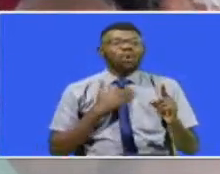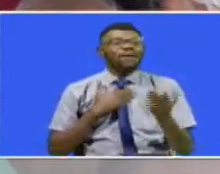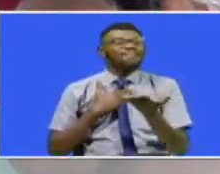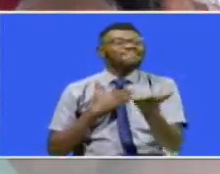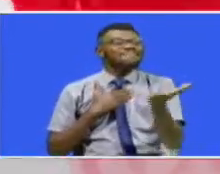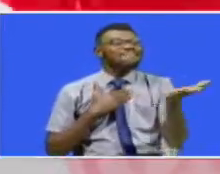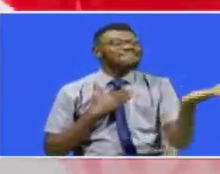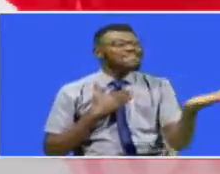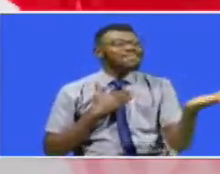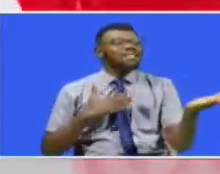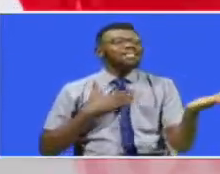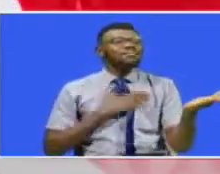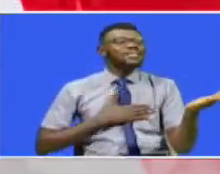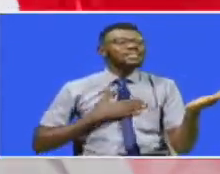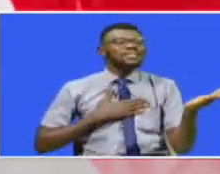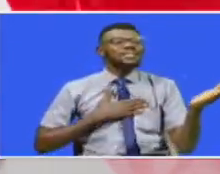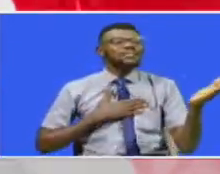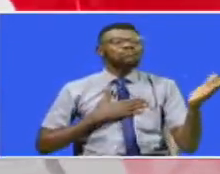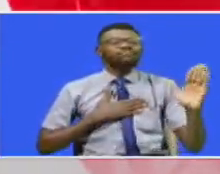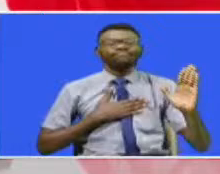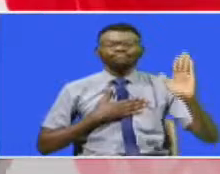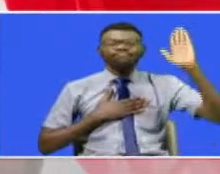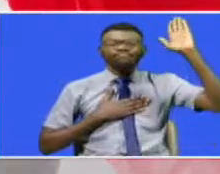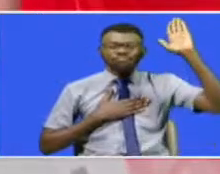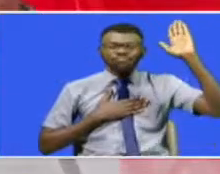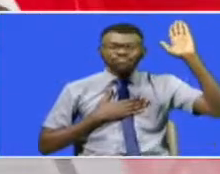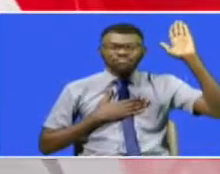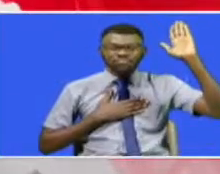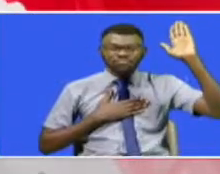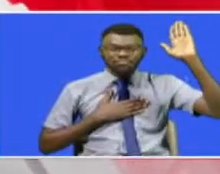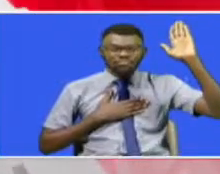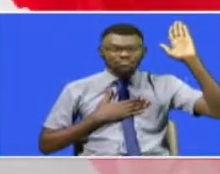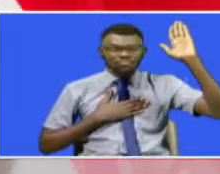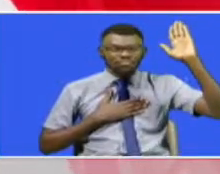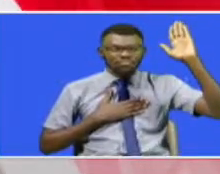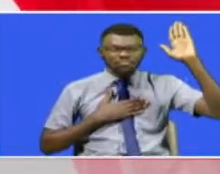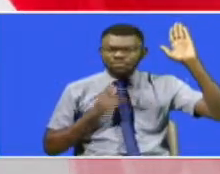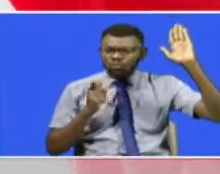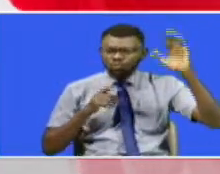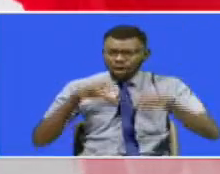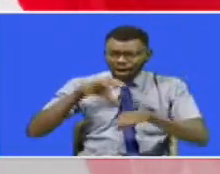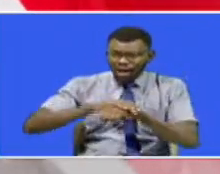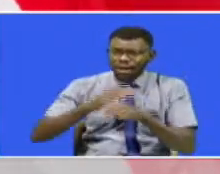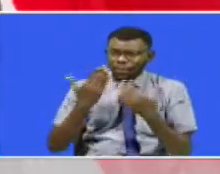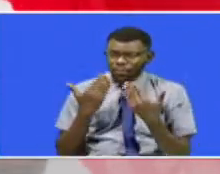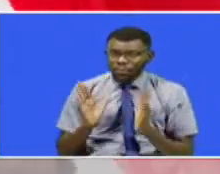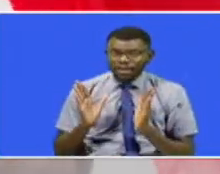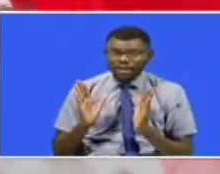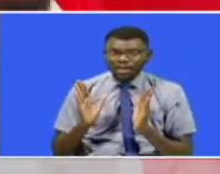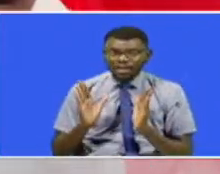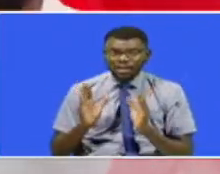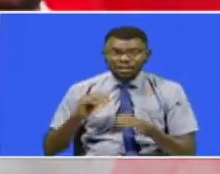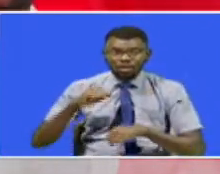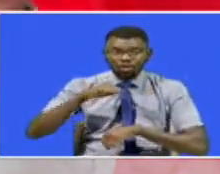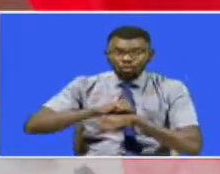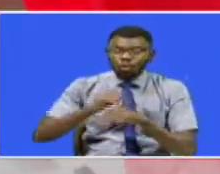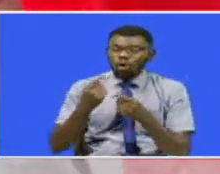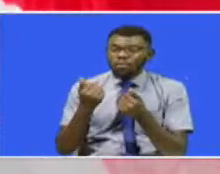ainue mkono aseme kama kuna wakati ameweza kupata basari ya zaidi ya